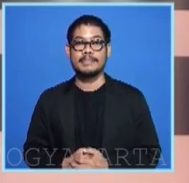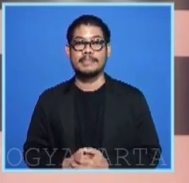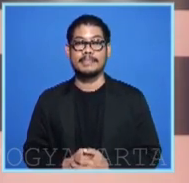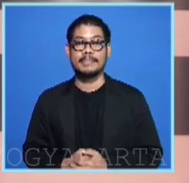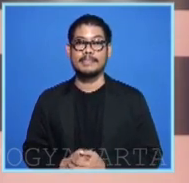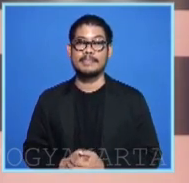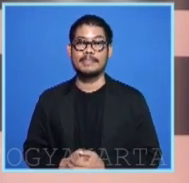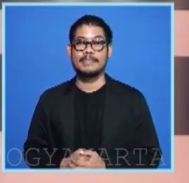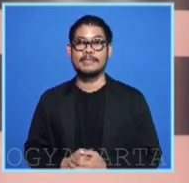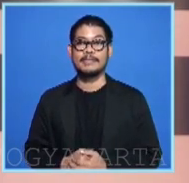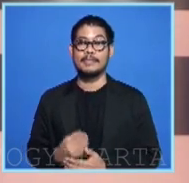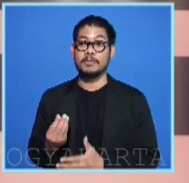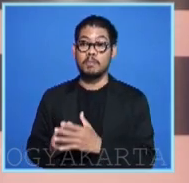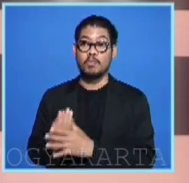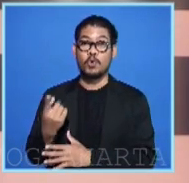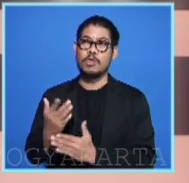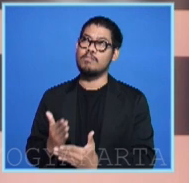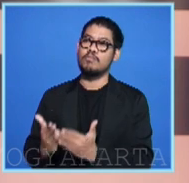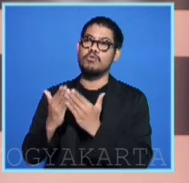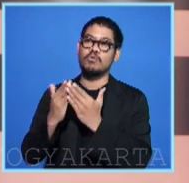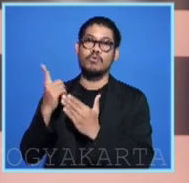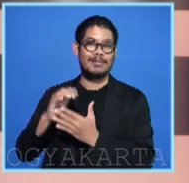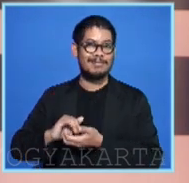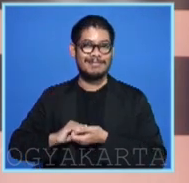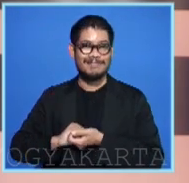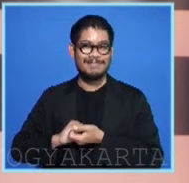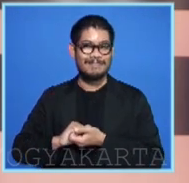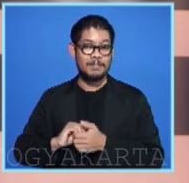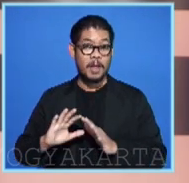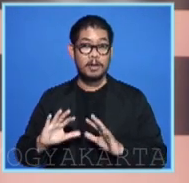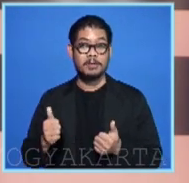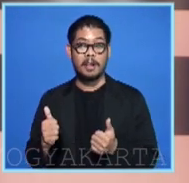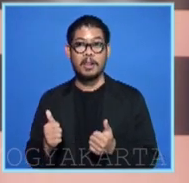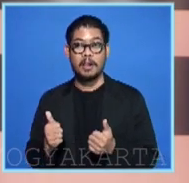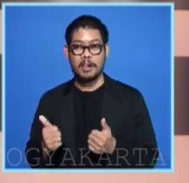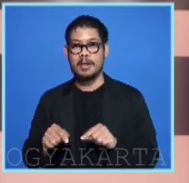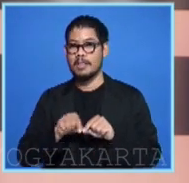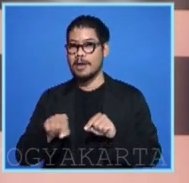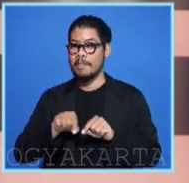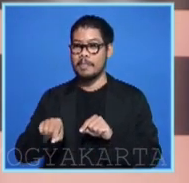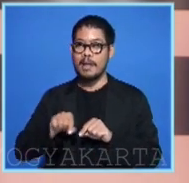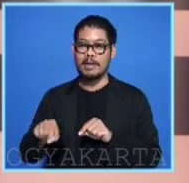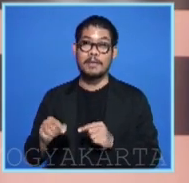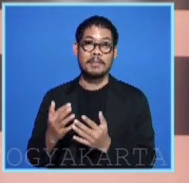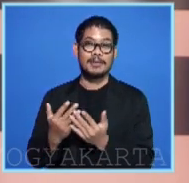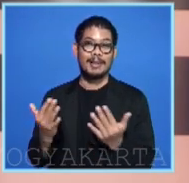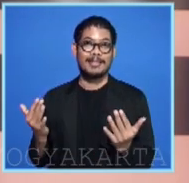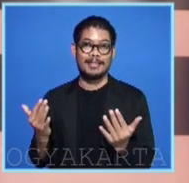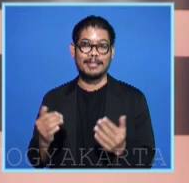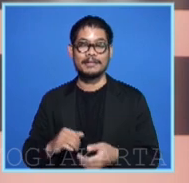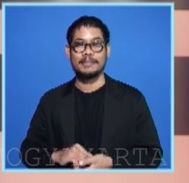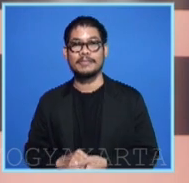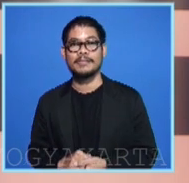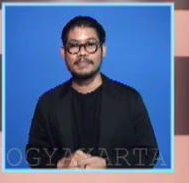Sebagai bentuk wujud syukur atas kerukunan dan hasil pertanian, keamanan dan ketentraman warga, Dusun Pondok Kulon